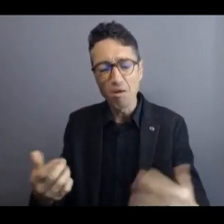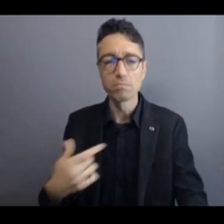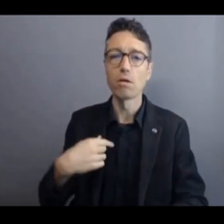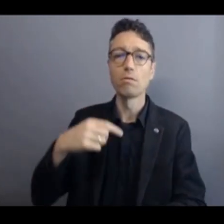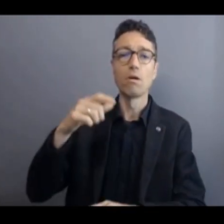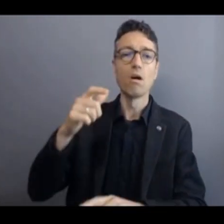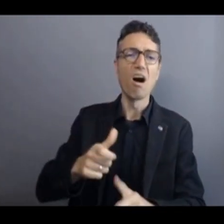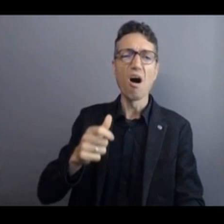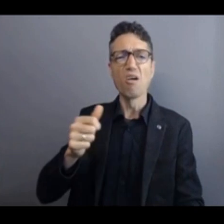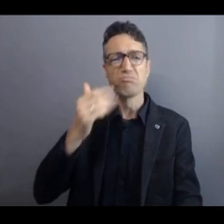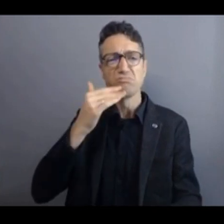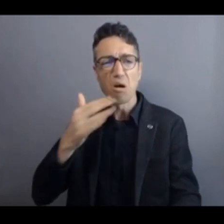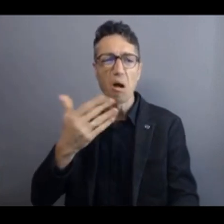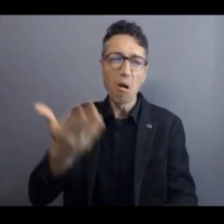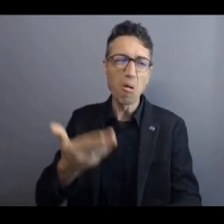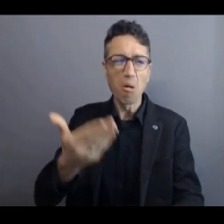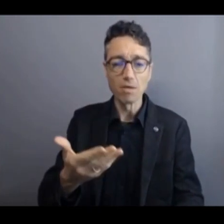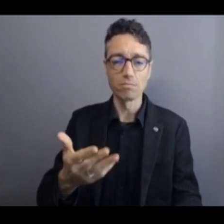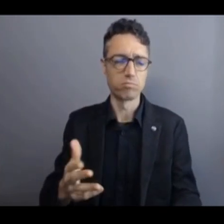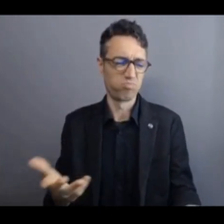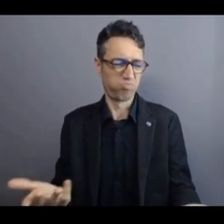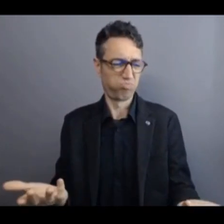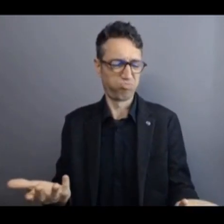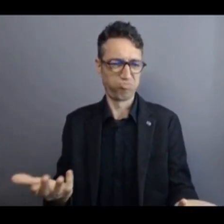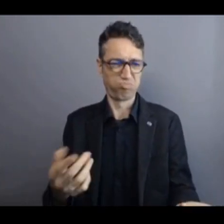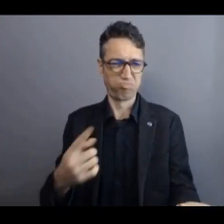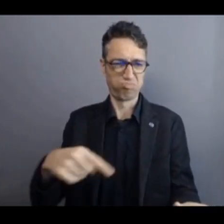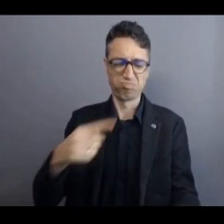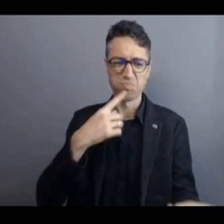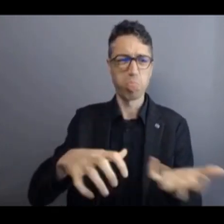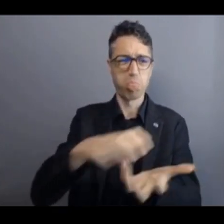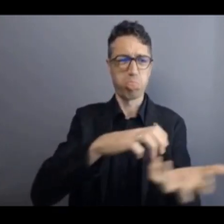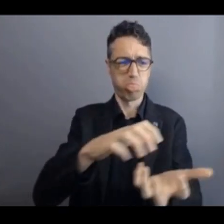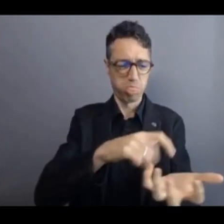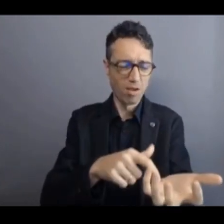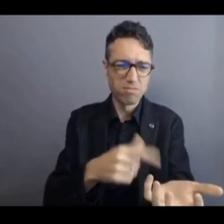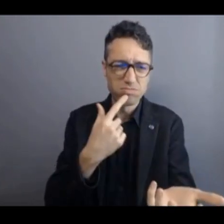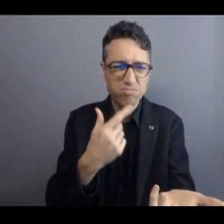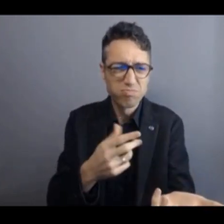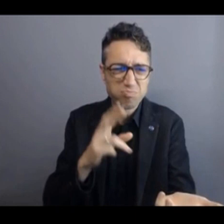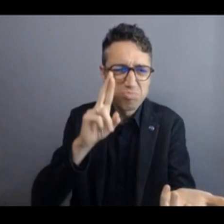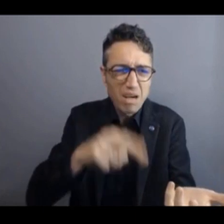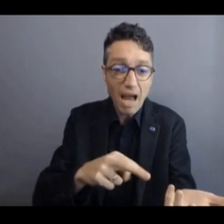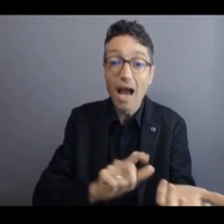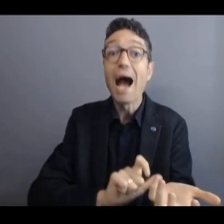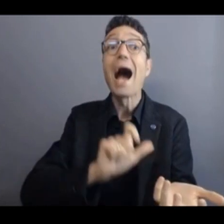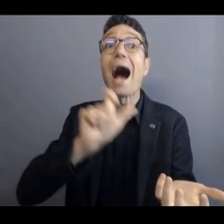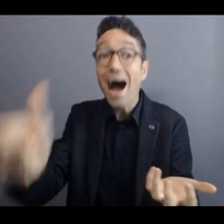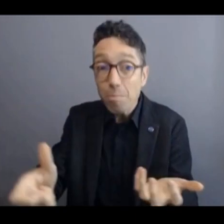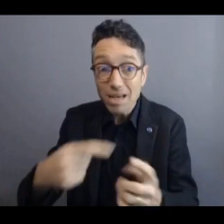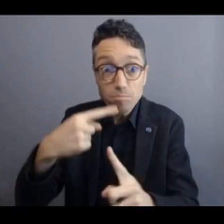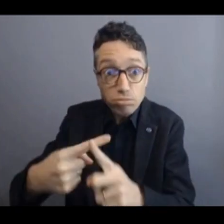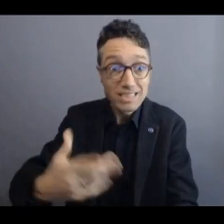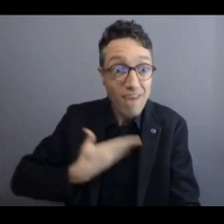nous fait des polémiques à 2 balles, et on parle pas de la réalité des choses qu'il va y avoir après derrière les Jeux Olympiques et les Jeux Paralympiques. Qu'est-ce que ça va nous apporter ? Et ça, c'est merveilleux. Là-dessus. On